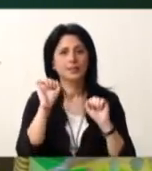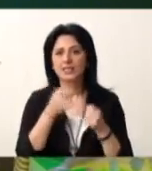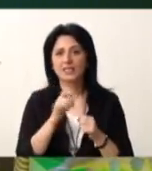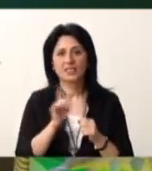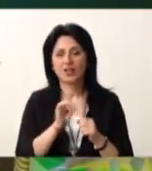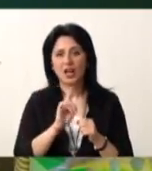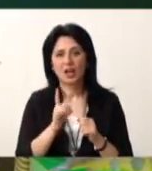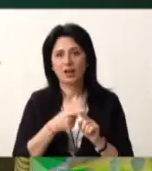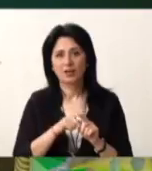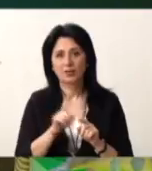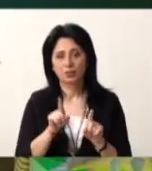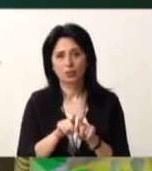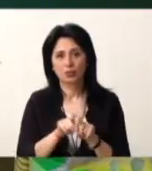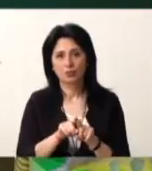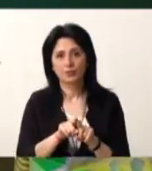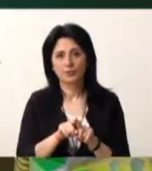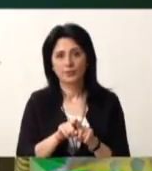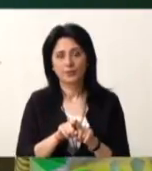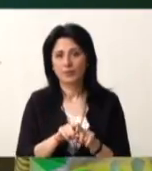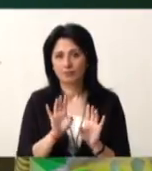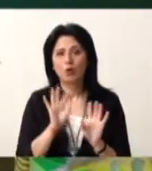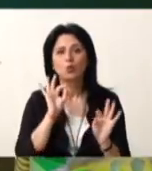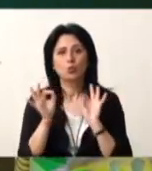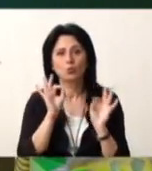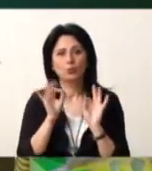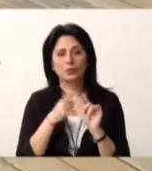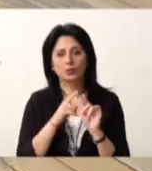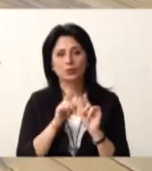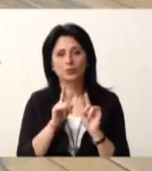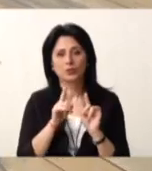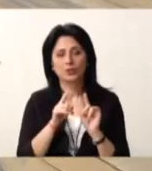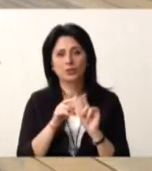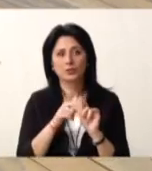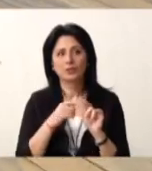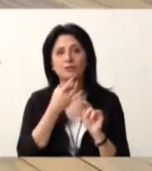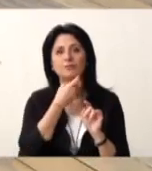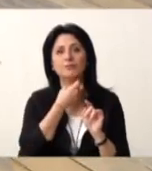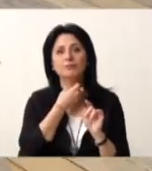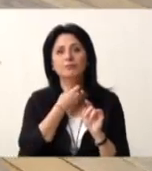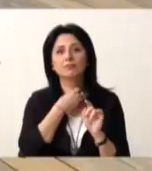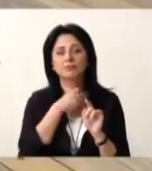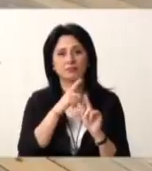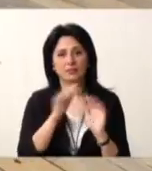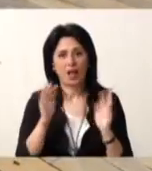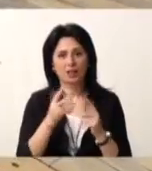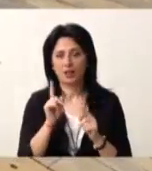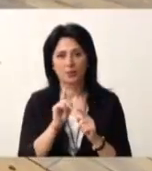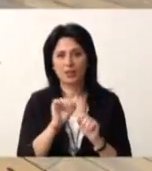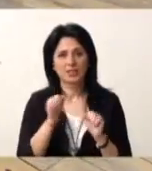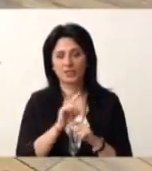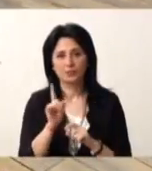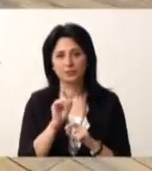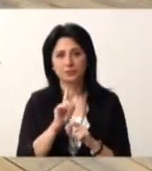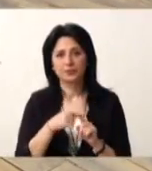ეს გააძლიერებს კუჭის სეკრეციას და არც ძალიან ცხელი. და თბილი ეს საკვების ანთებასაც უფრო გაამძაფრებს. დიახ. და